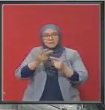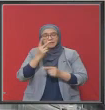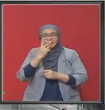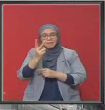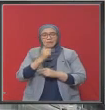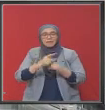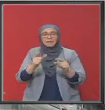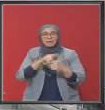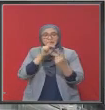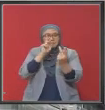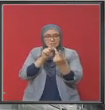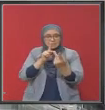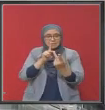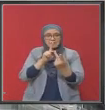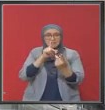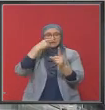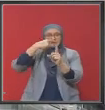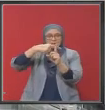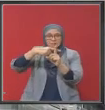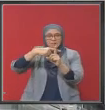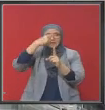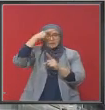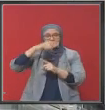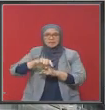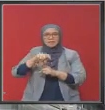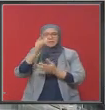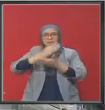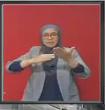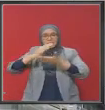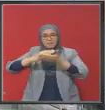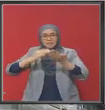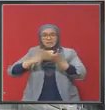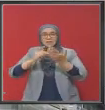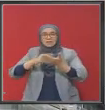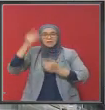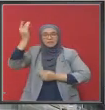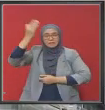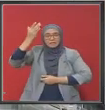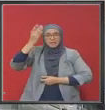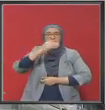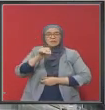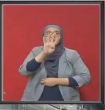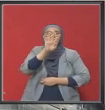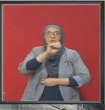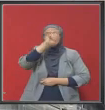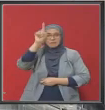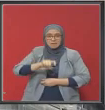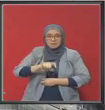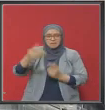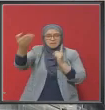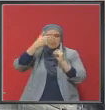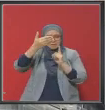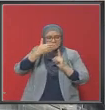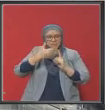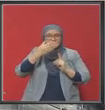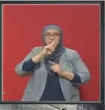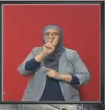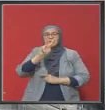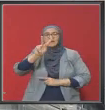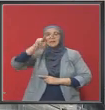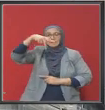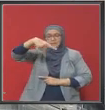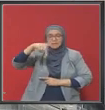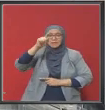pembahasan sebanyak 40 soalan dan cadangan telah diajukan kepada kementerian pengajian tinggi semua isu-isu